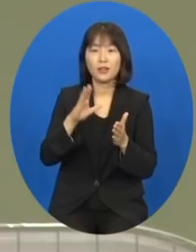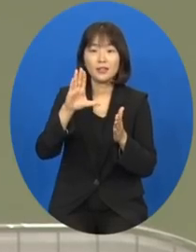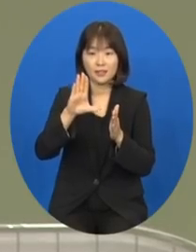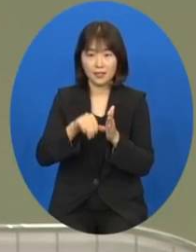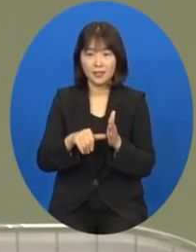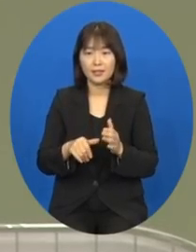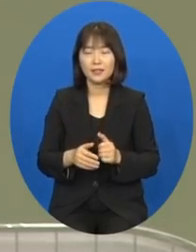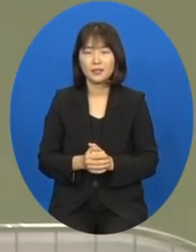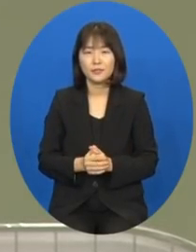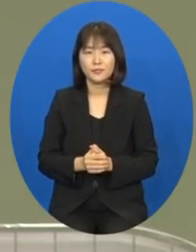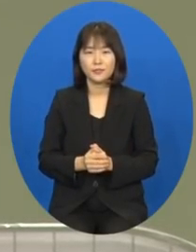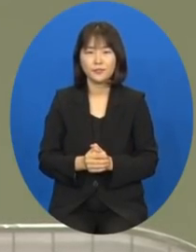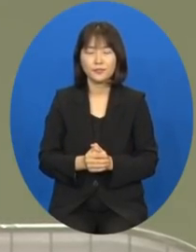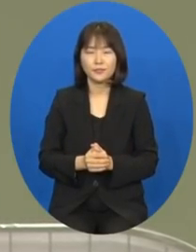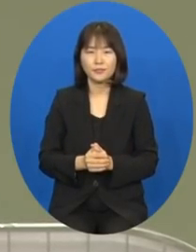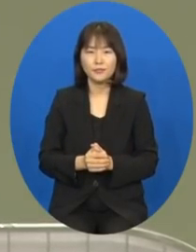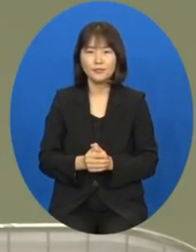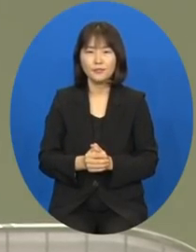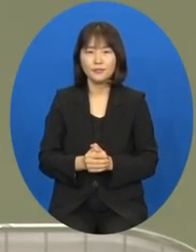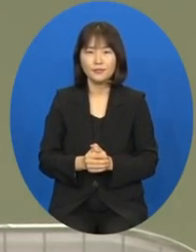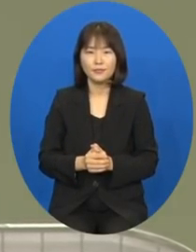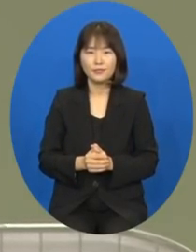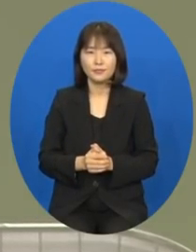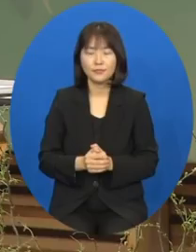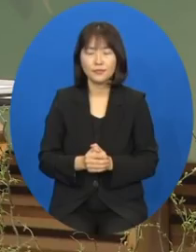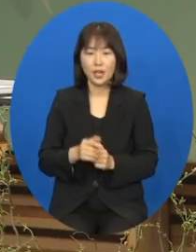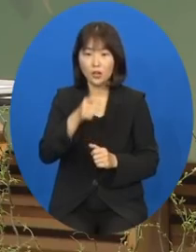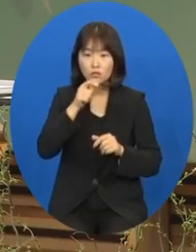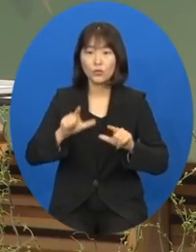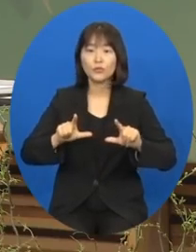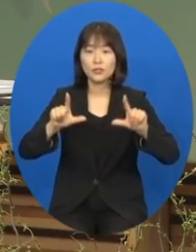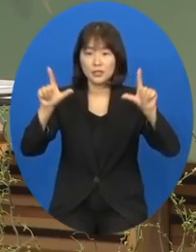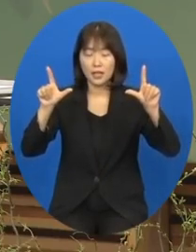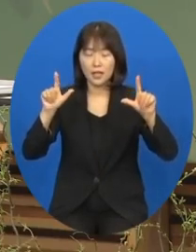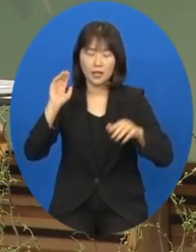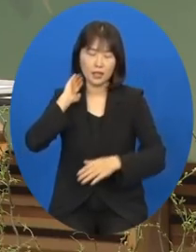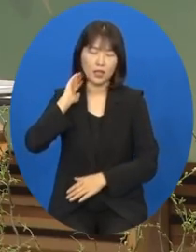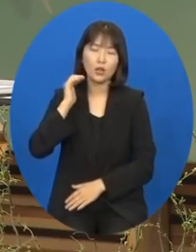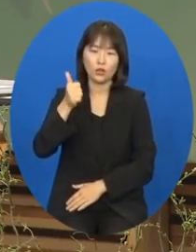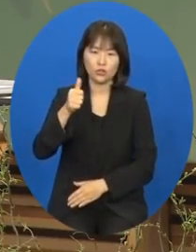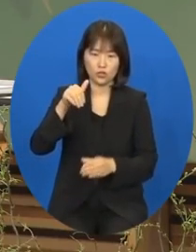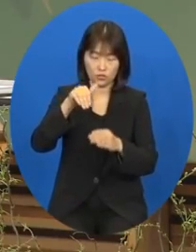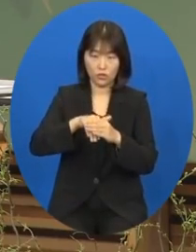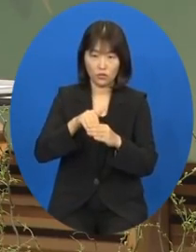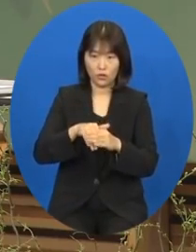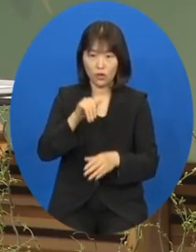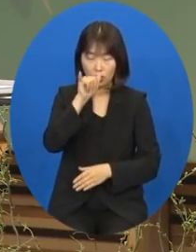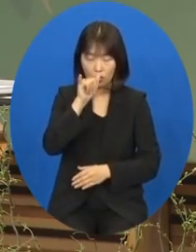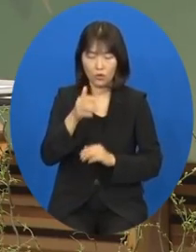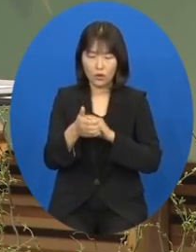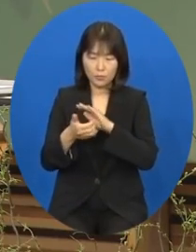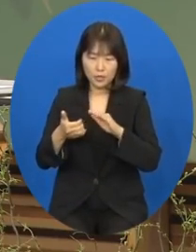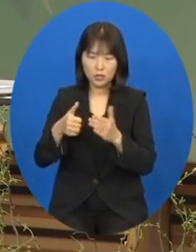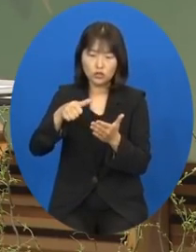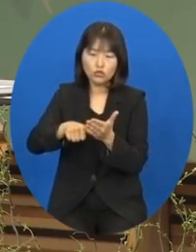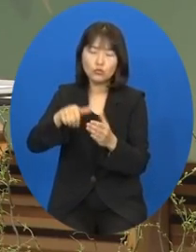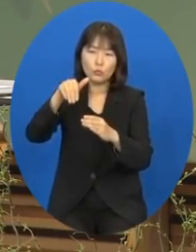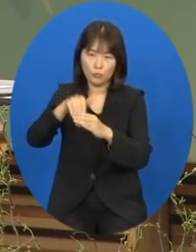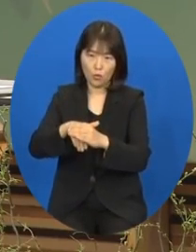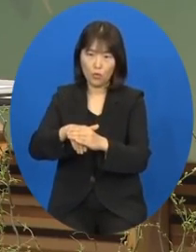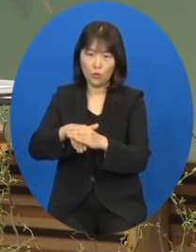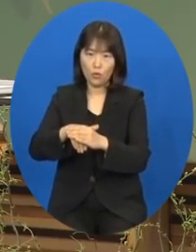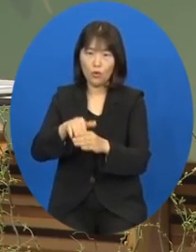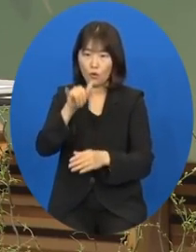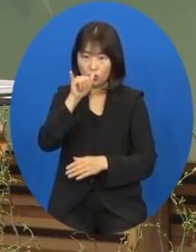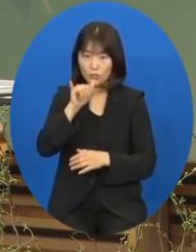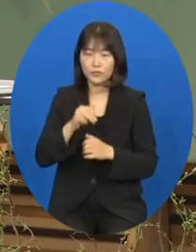있습니다 아시다시피 이번 수요일날 대선이 있고 이미 사전 투표를 하신 줄로 압니다